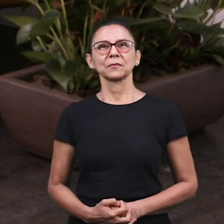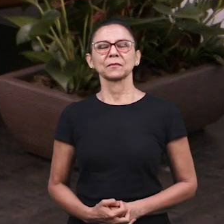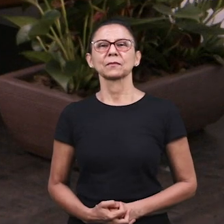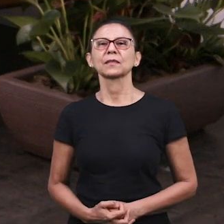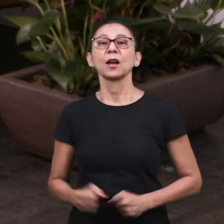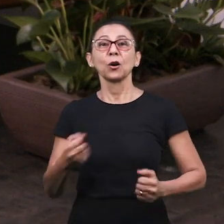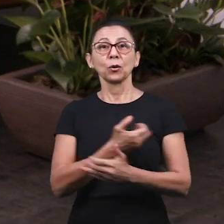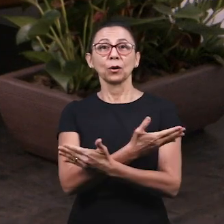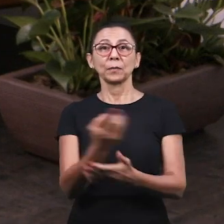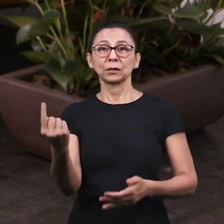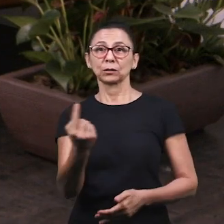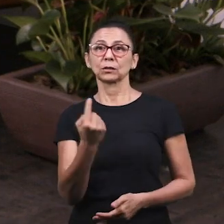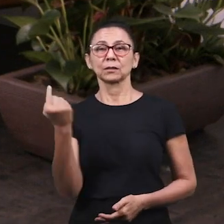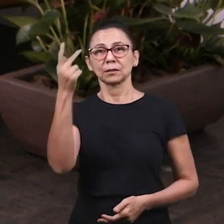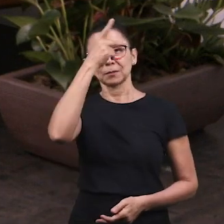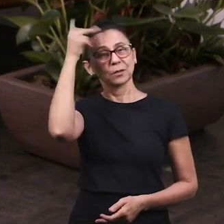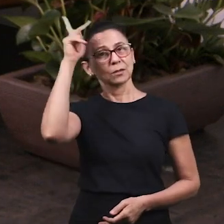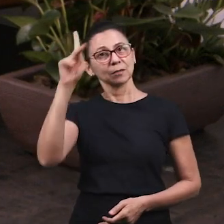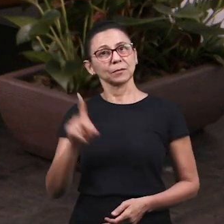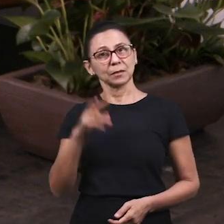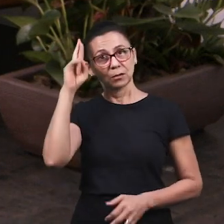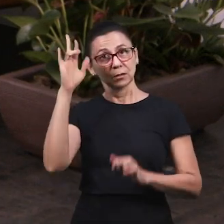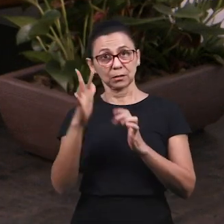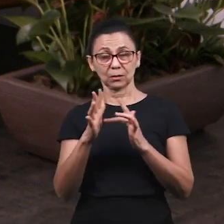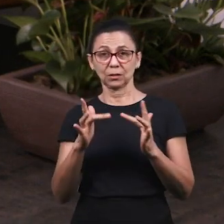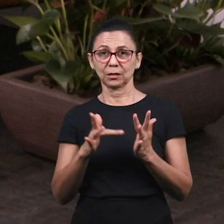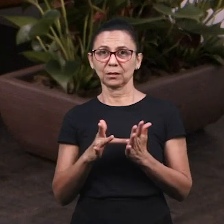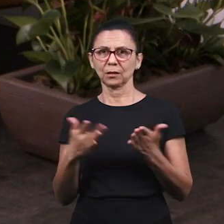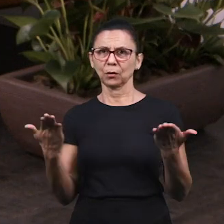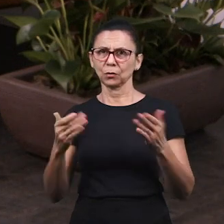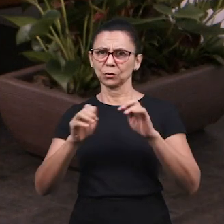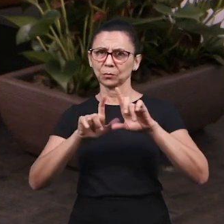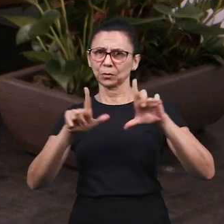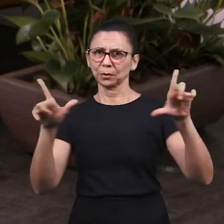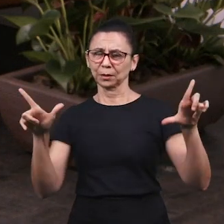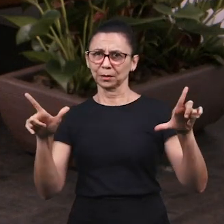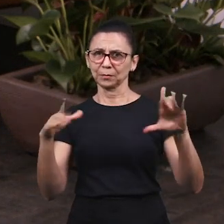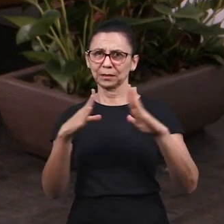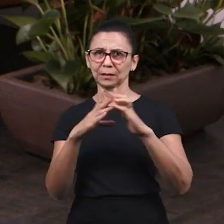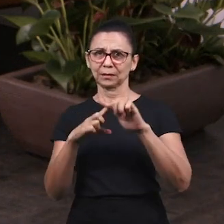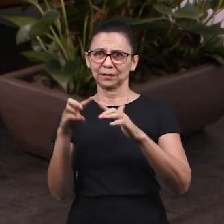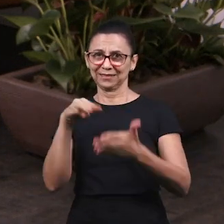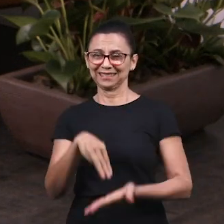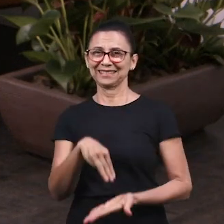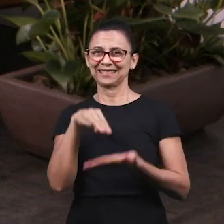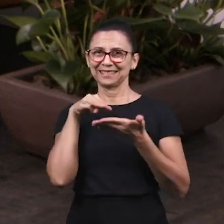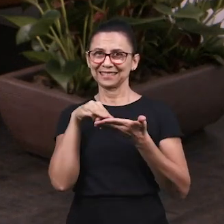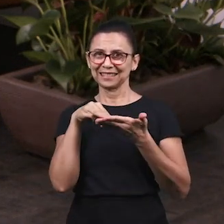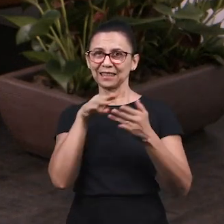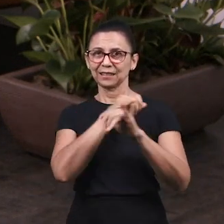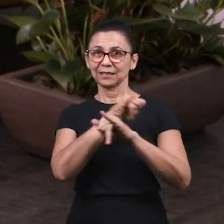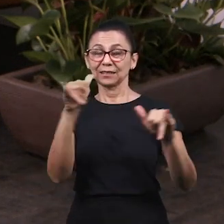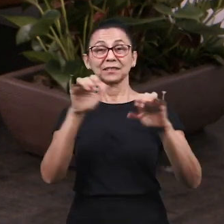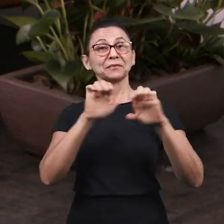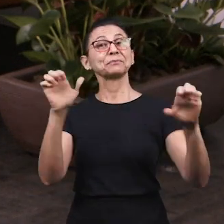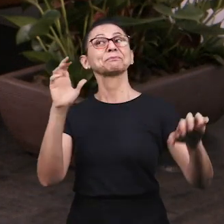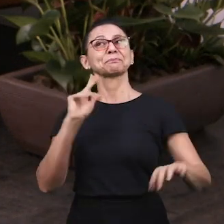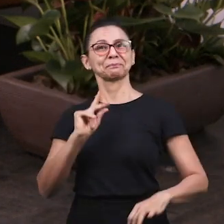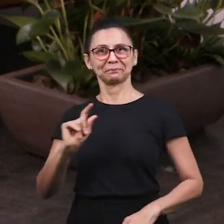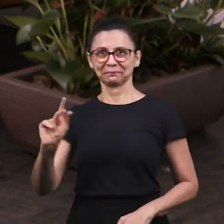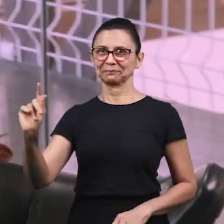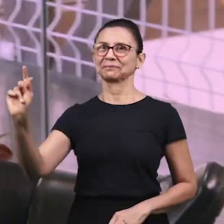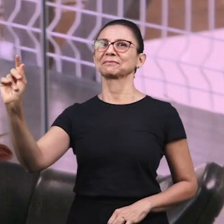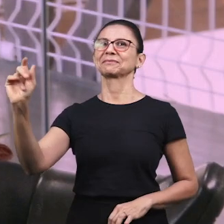Eu saúdo Je a salue à todos com a tous paz. dans la paix du Seigneur Jésus. Celle-ci est une émission de plus de l'Église chrétienne Maranatha en